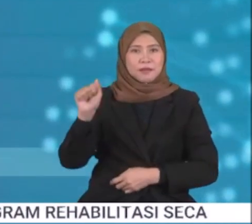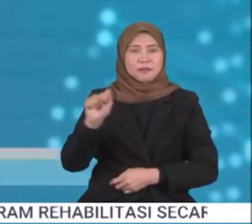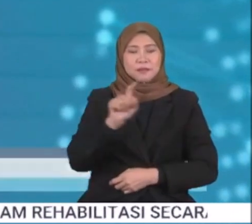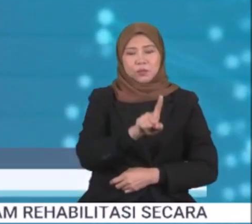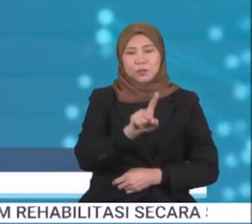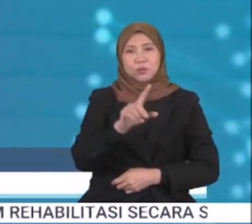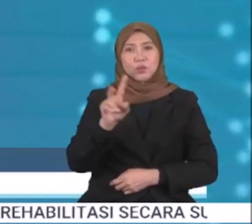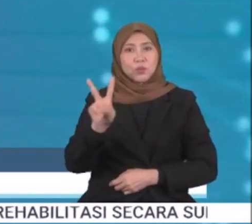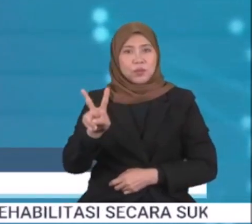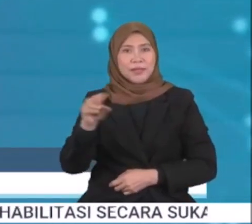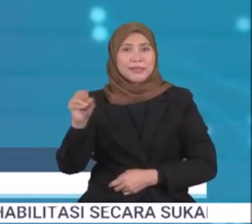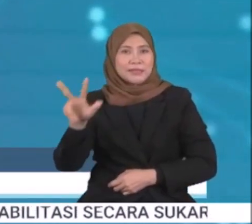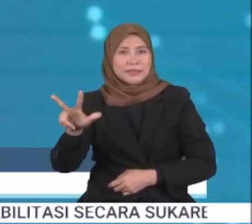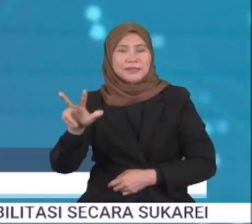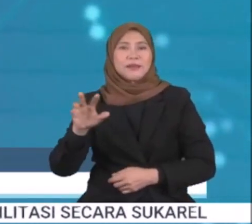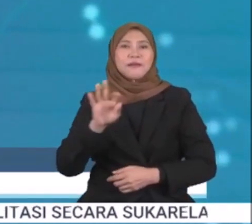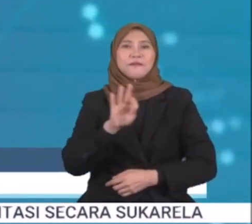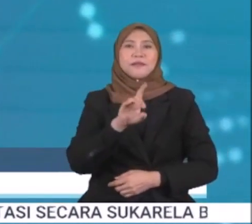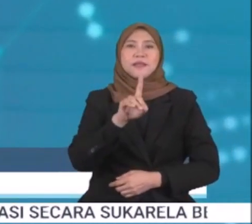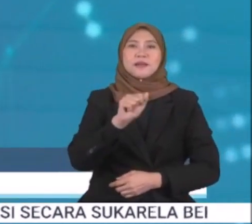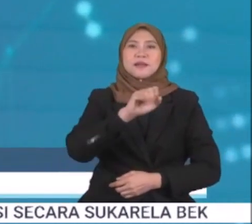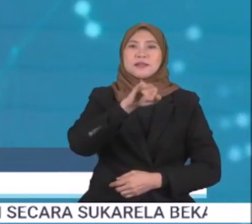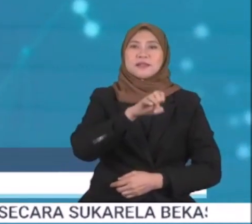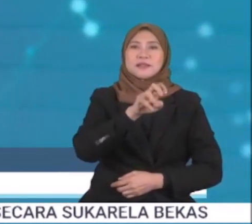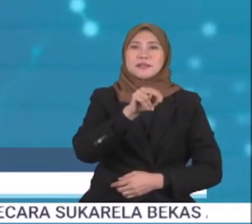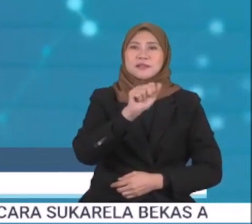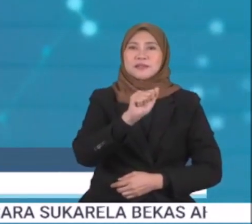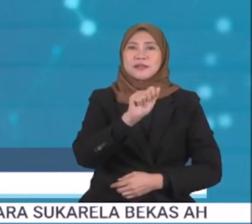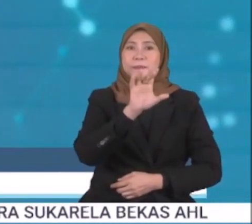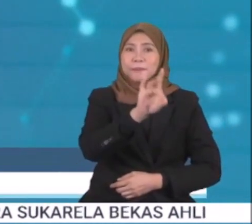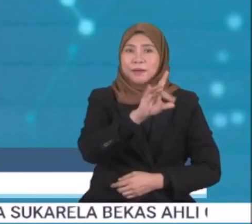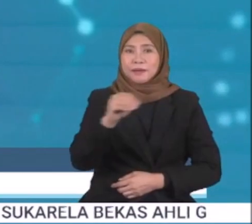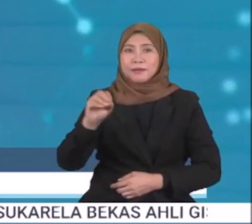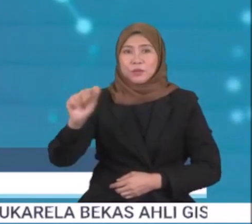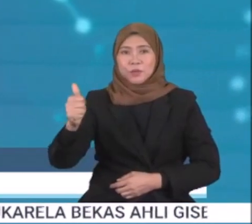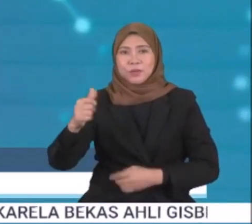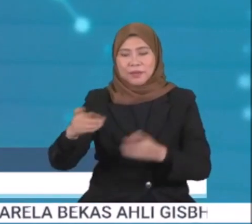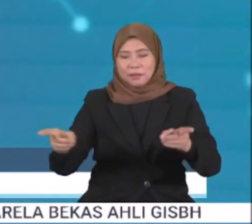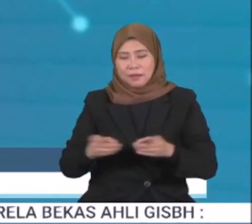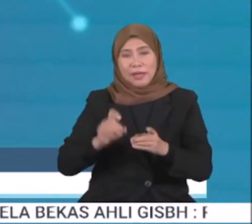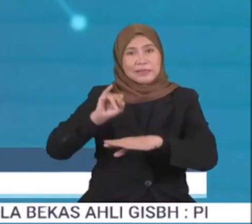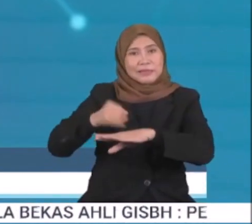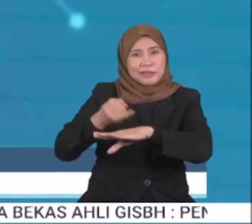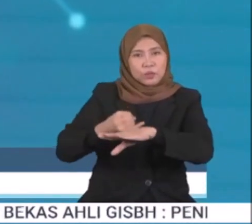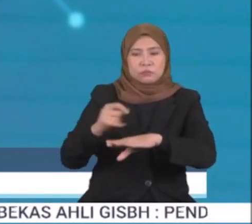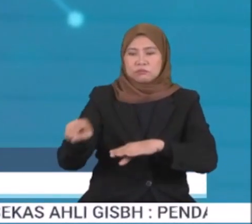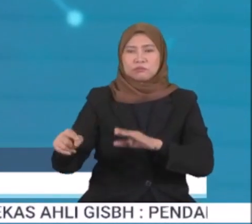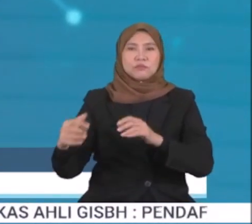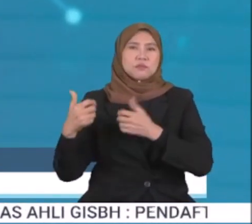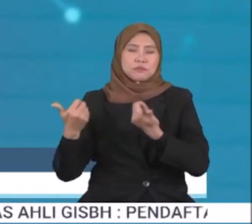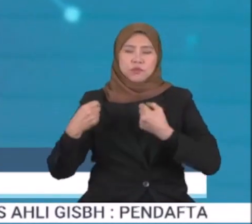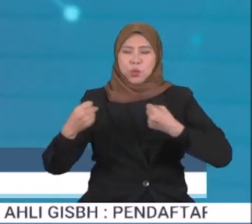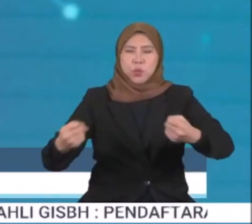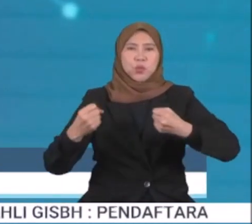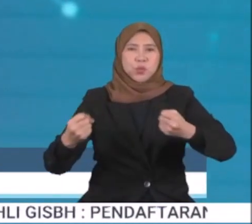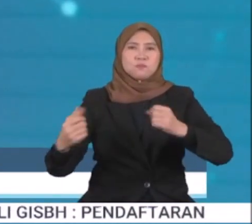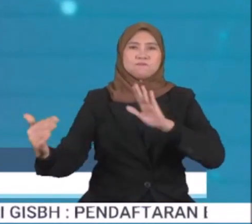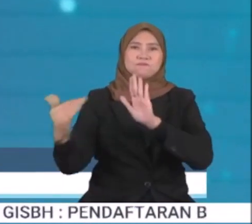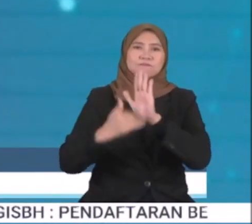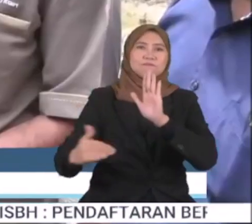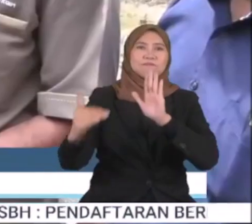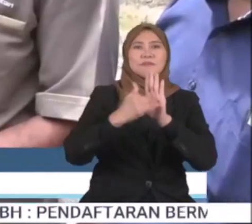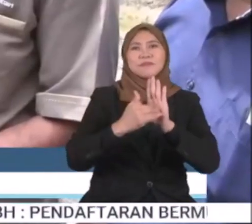dan serta felda jengka lapan dan jengka 10 di daerah jerantut mengadakan bantahan secara